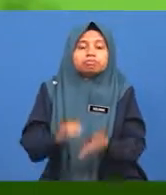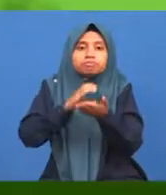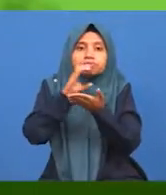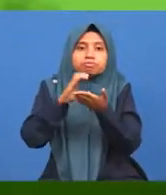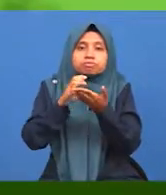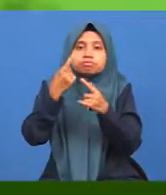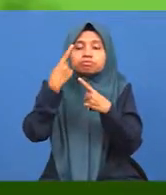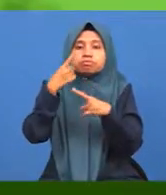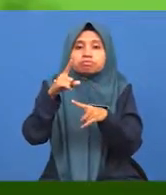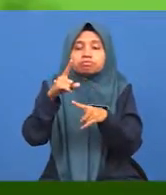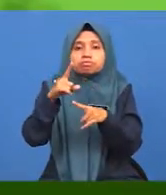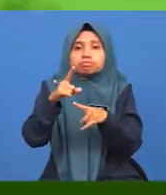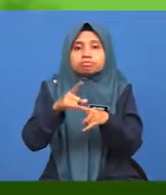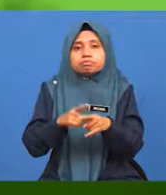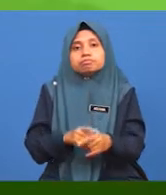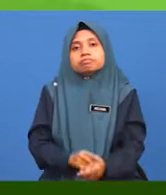Catatkan jawapan anda.